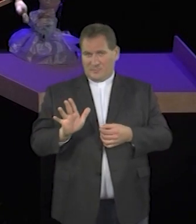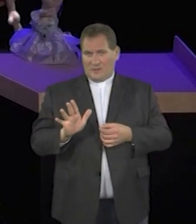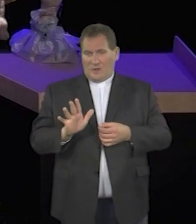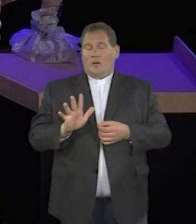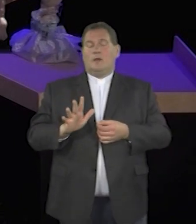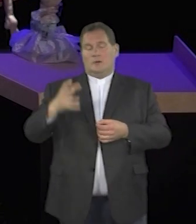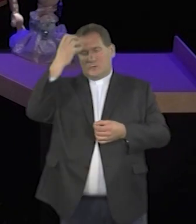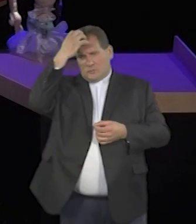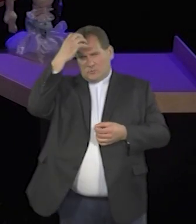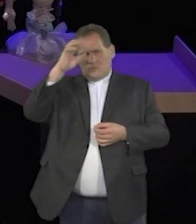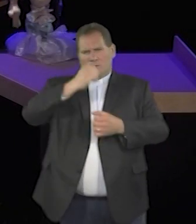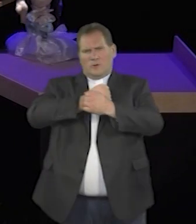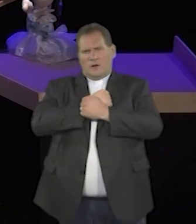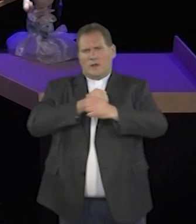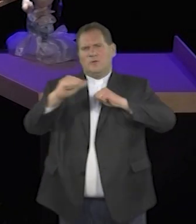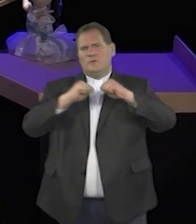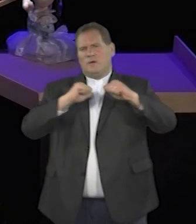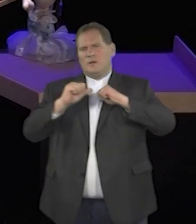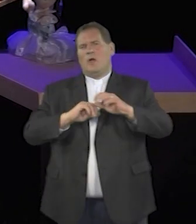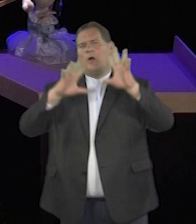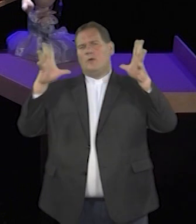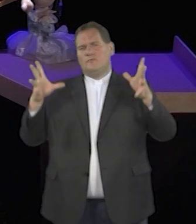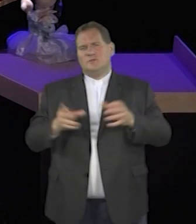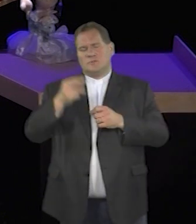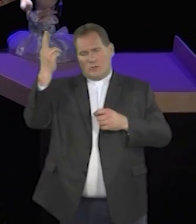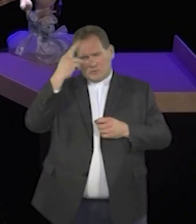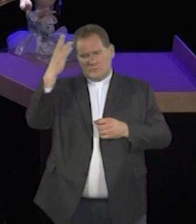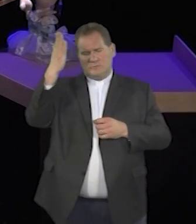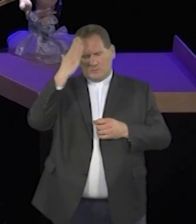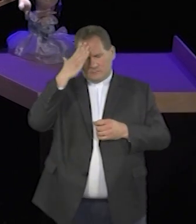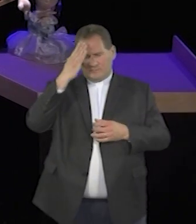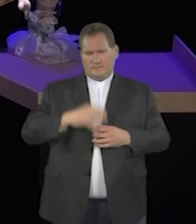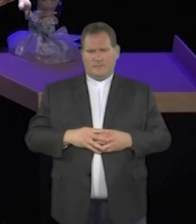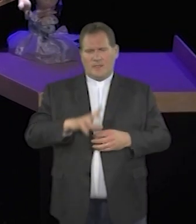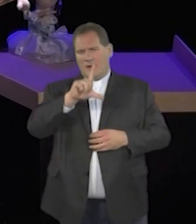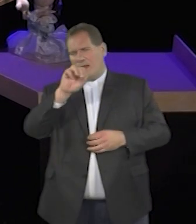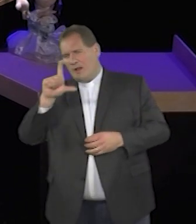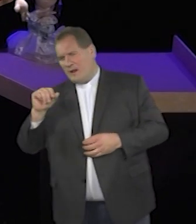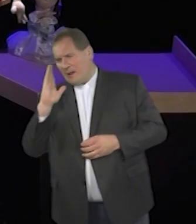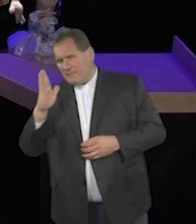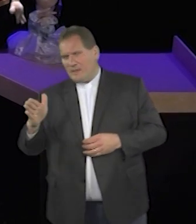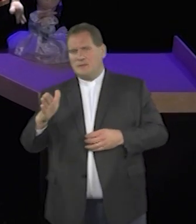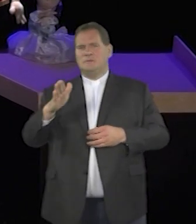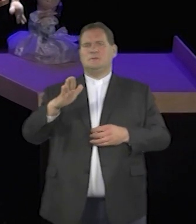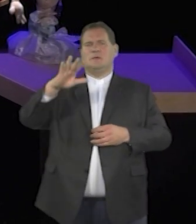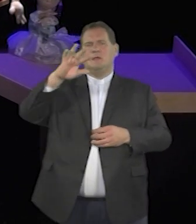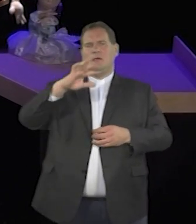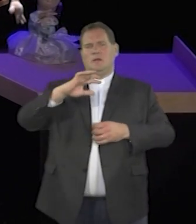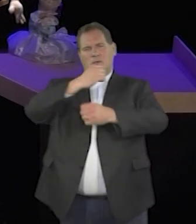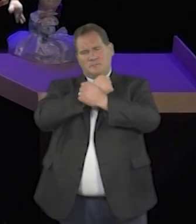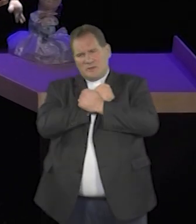Królu drogi, władco lub wszystko w mig pojmuje. Lala będzie przy mnie rada, miłość jej